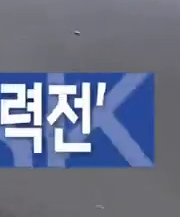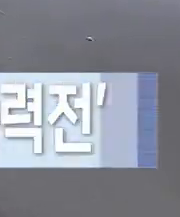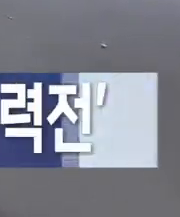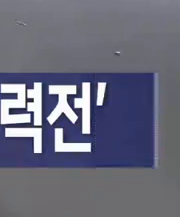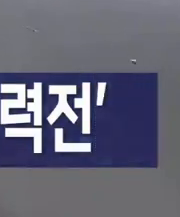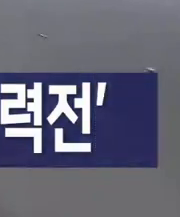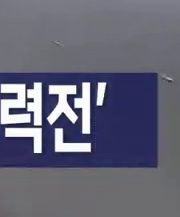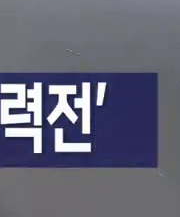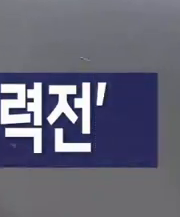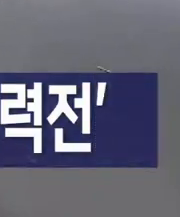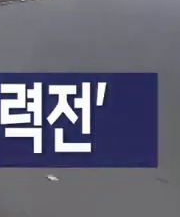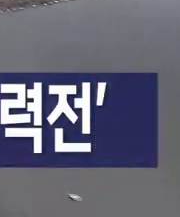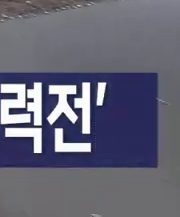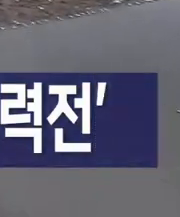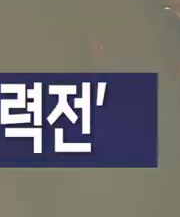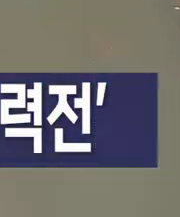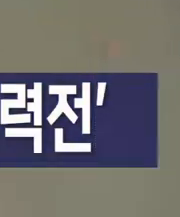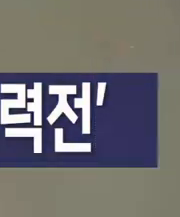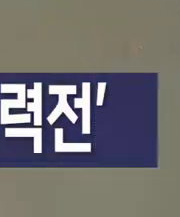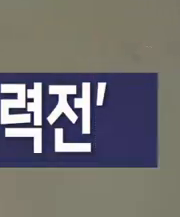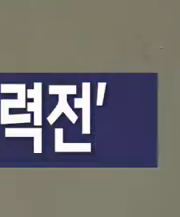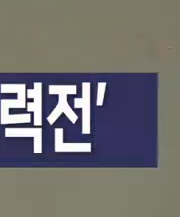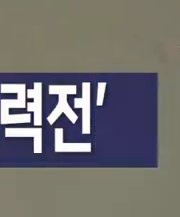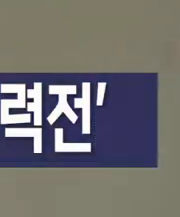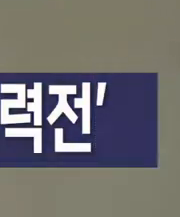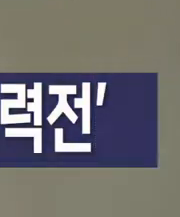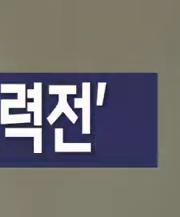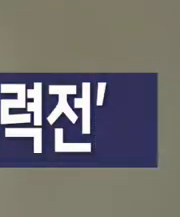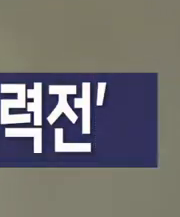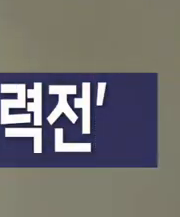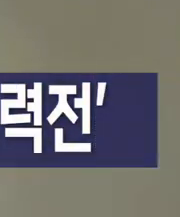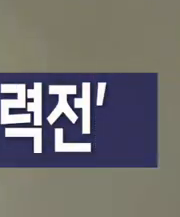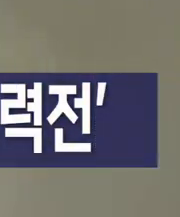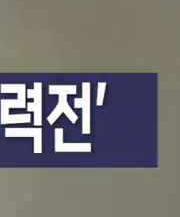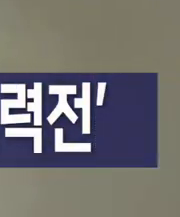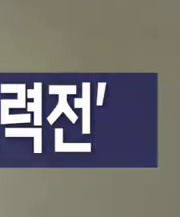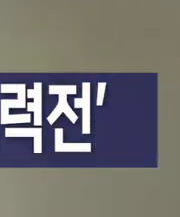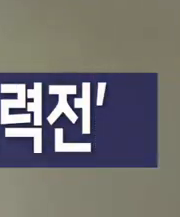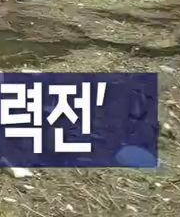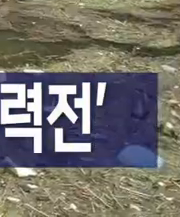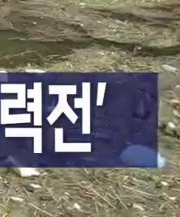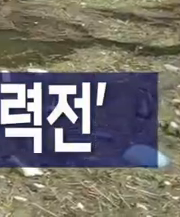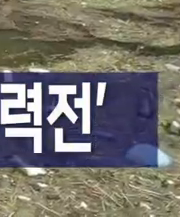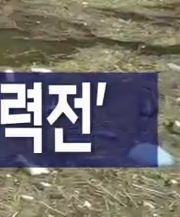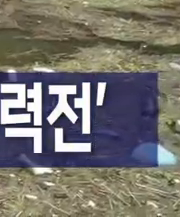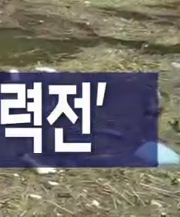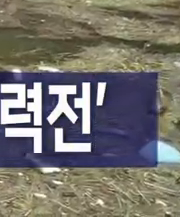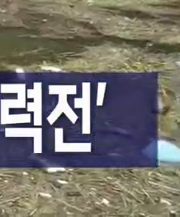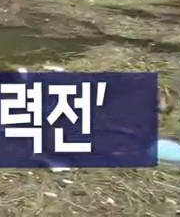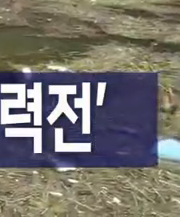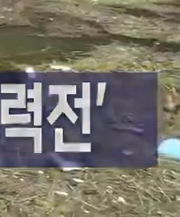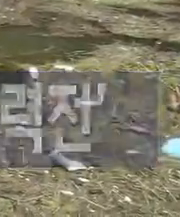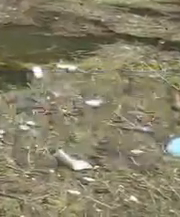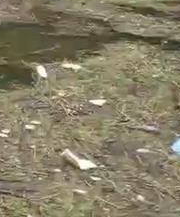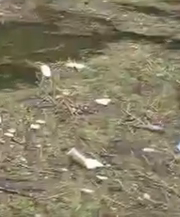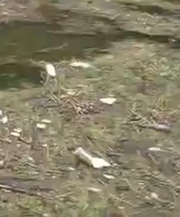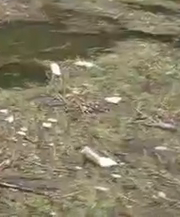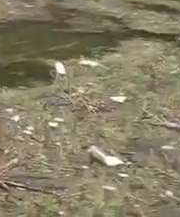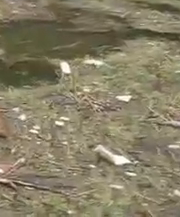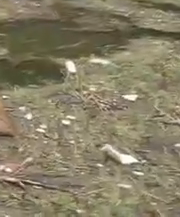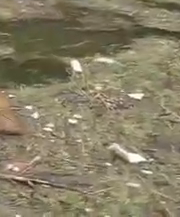집중호우로 대청호에 엄청난 양의 쓰레기가 밀려들면서 충청권 식수원을 지키기 위한 쓰레기 수거 총력전이 펼쳐지고 있습니다.